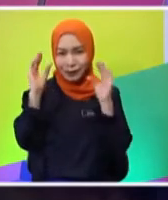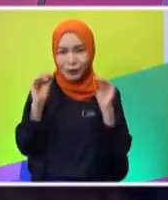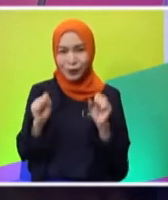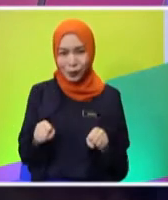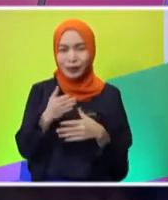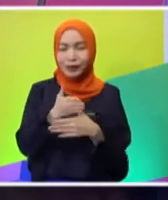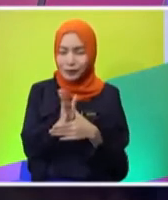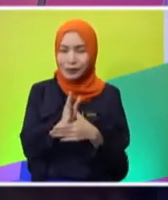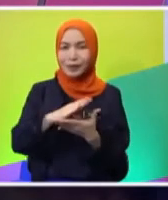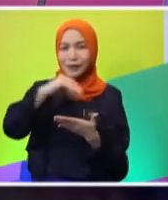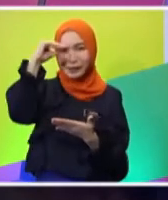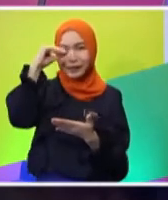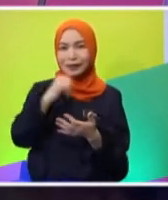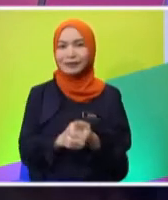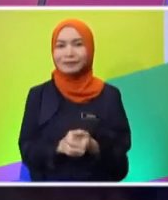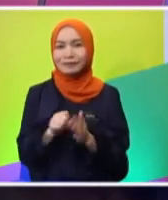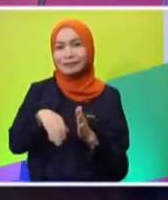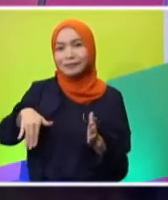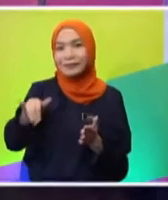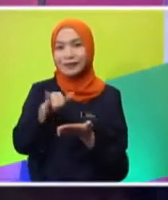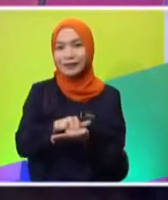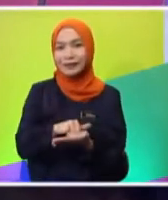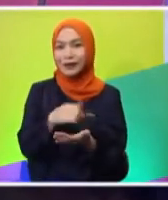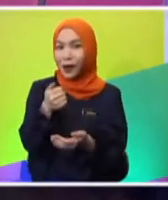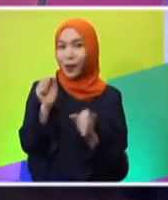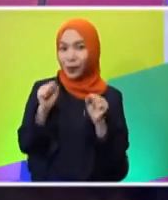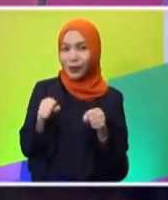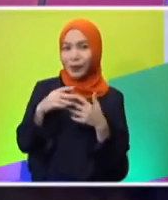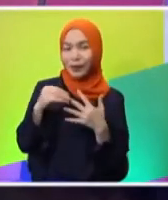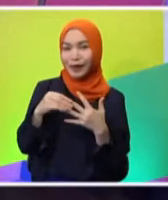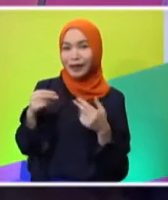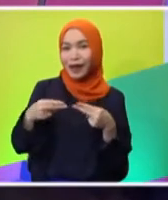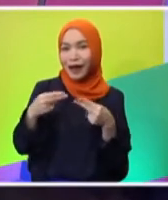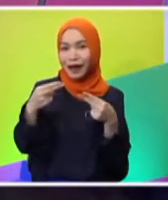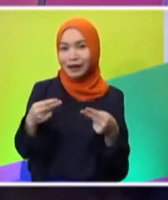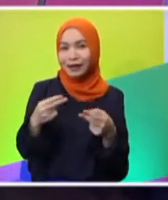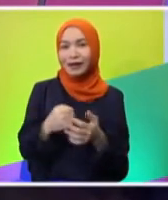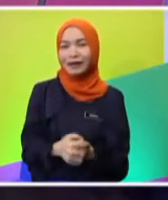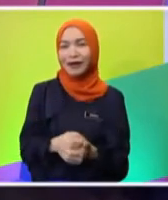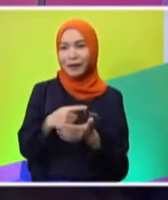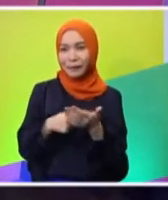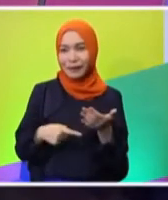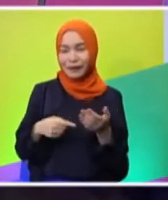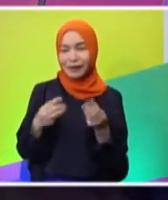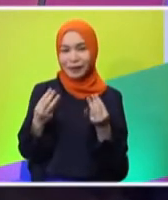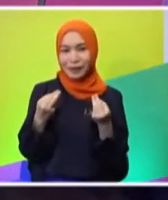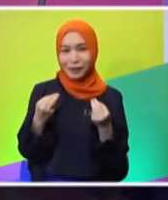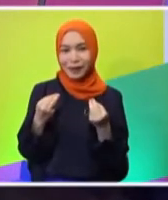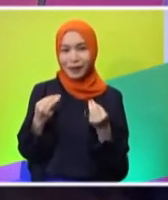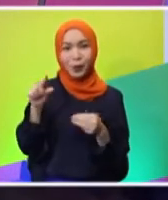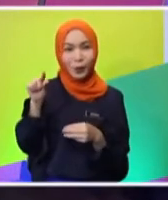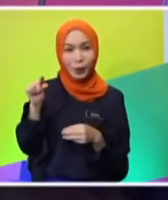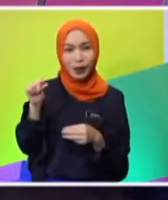sebelum tuh mungkin di nabuni pilih dulu tiga hari demi pilih-pilih tiga tadi ada 7 soal n